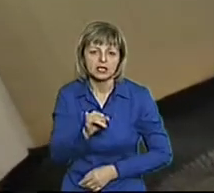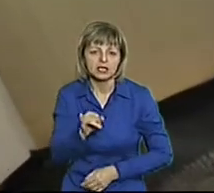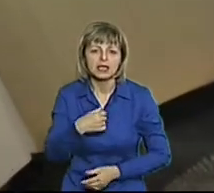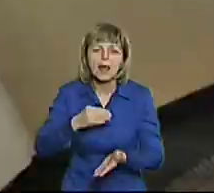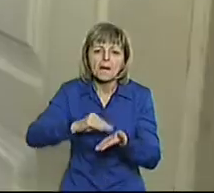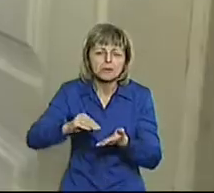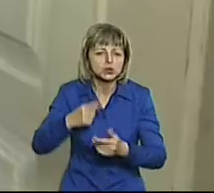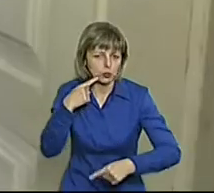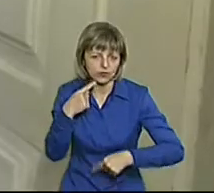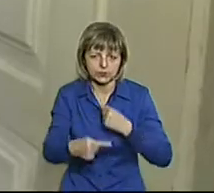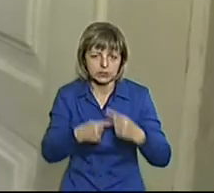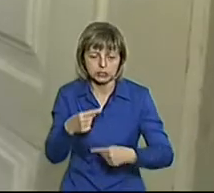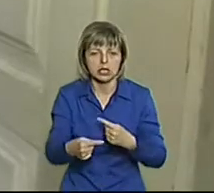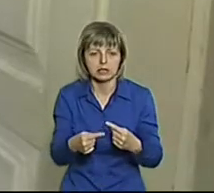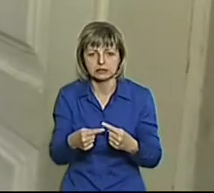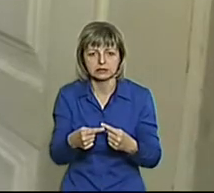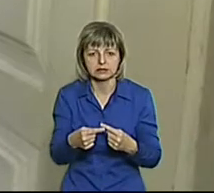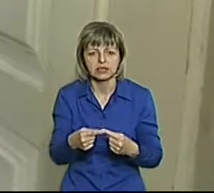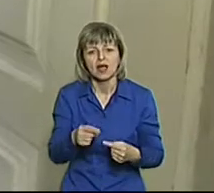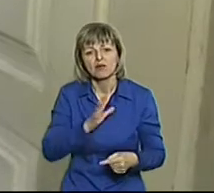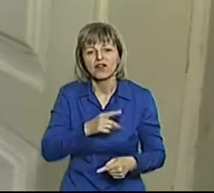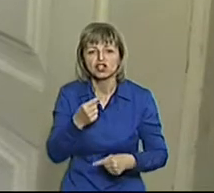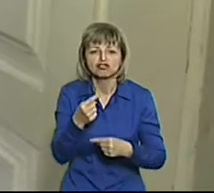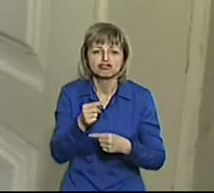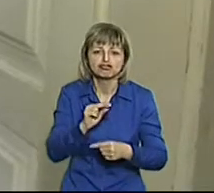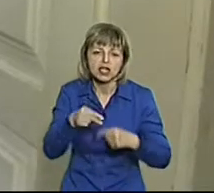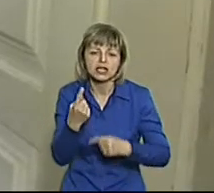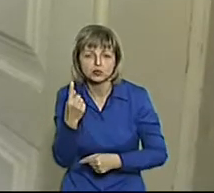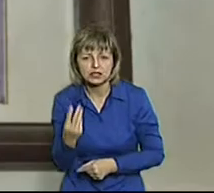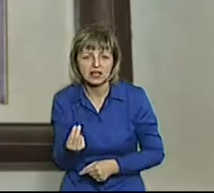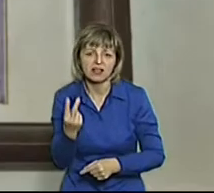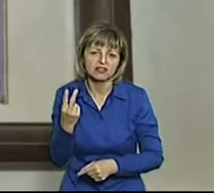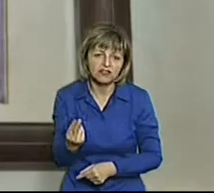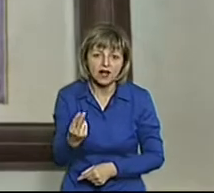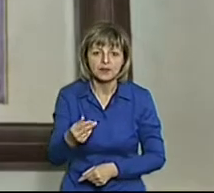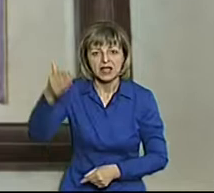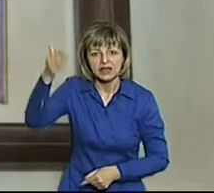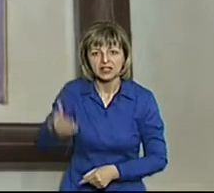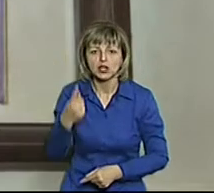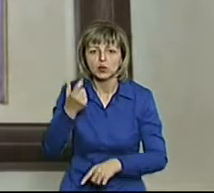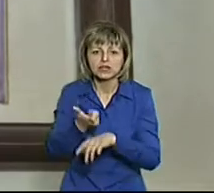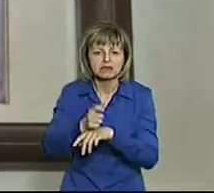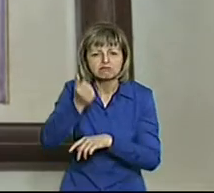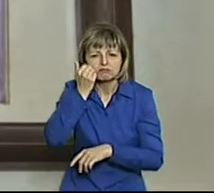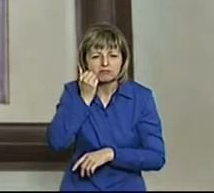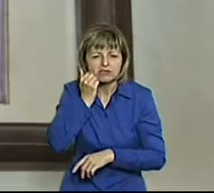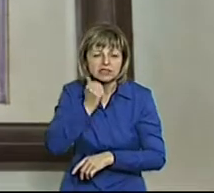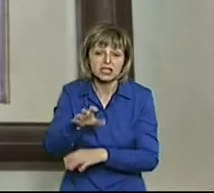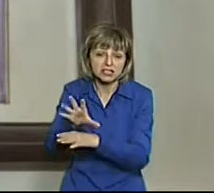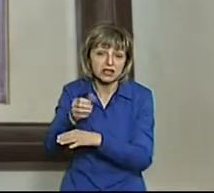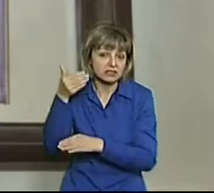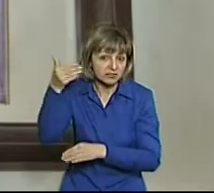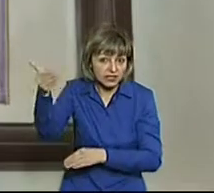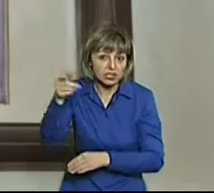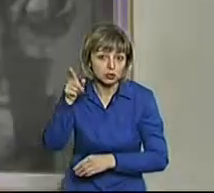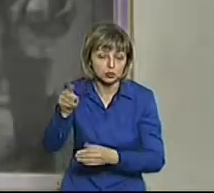весь час писав, трошки пишу. Ну, через день, через два. На стіні кімнати – одна з найстаріших світлин, каже Ростислав Миронович.